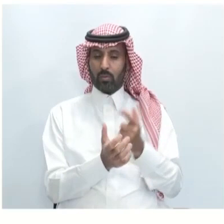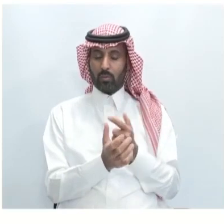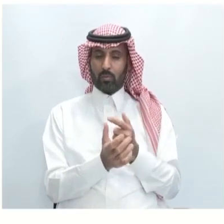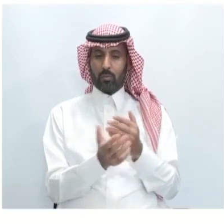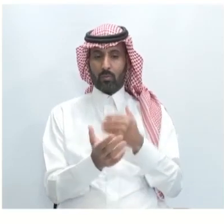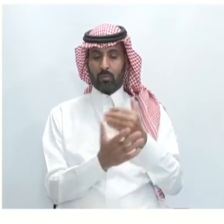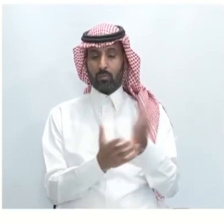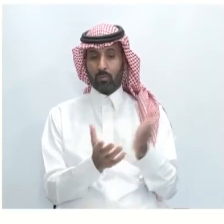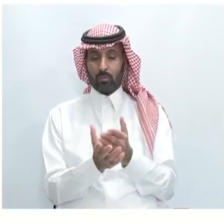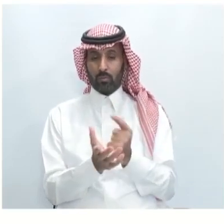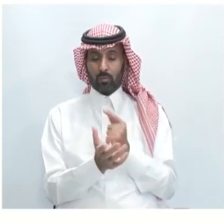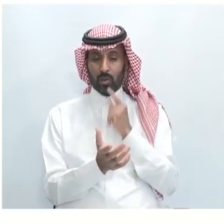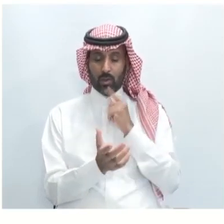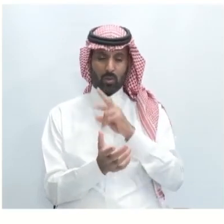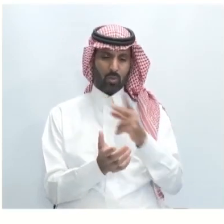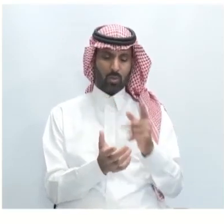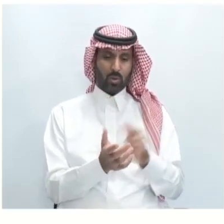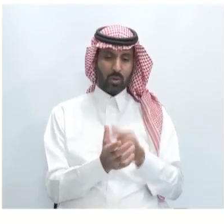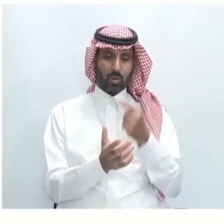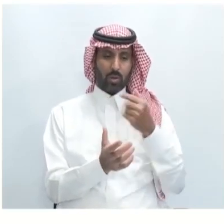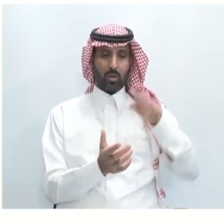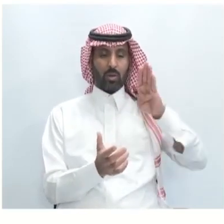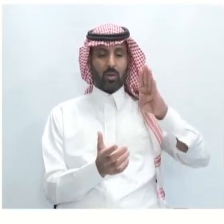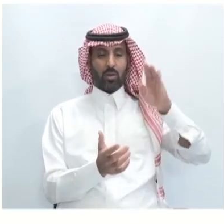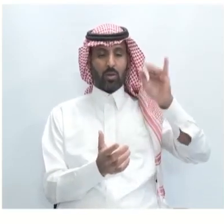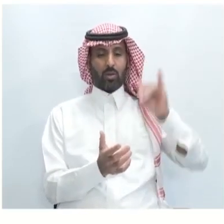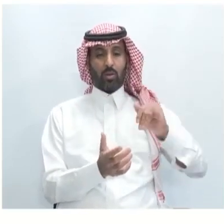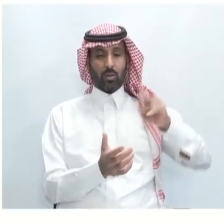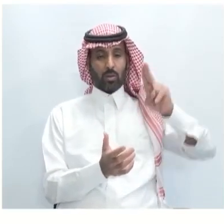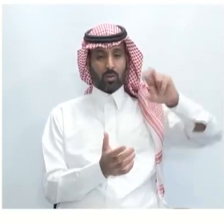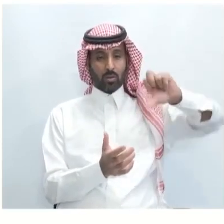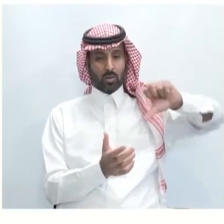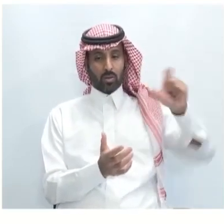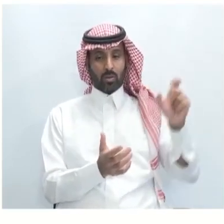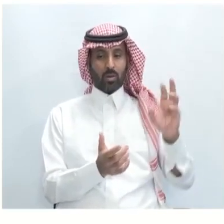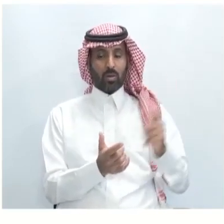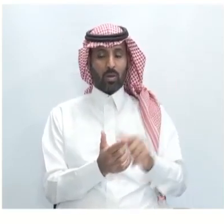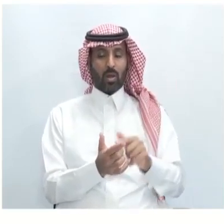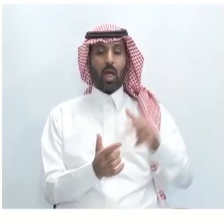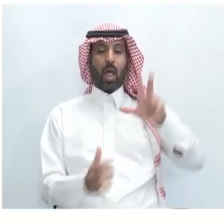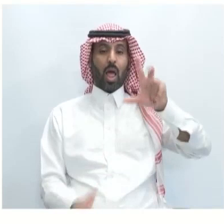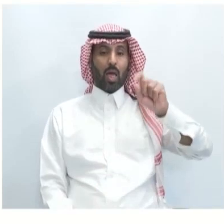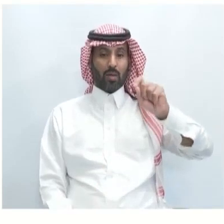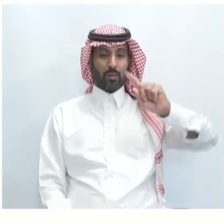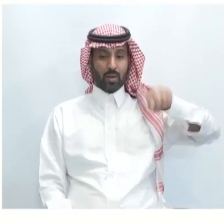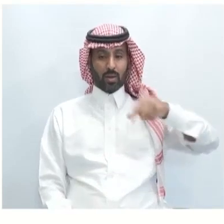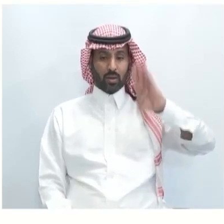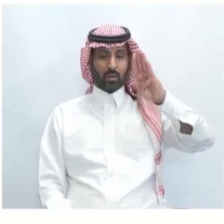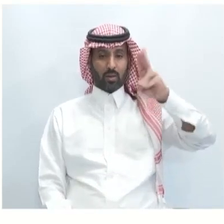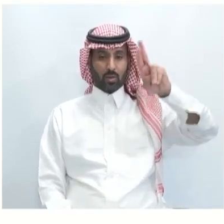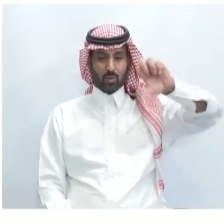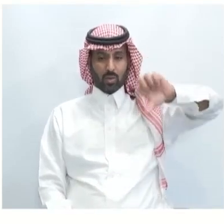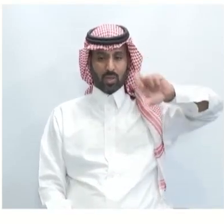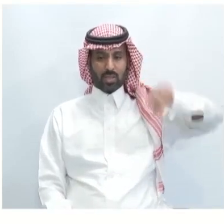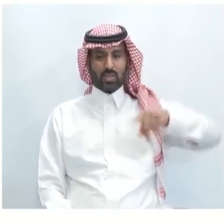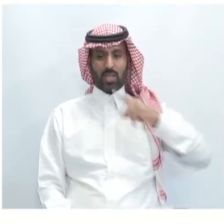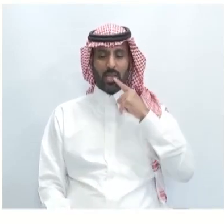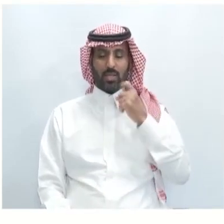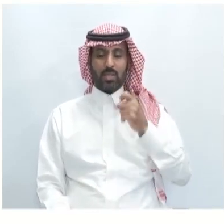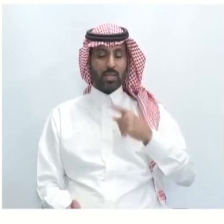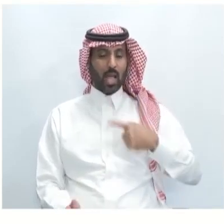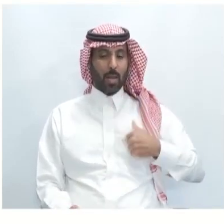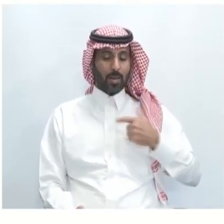ولكن هنا النوع كيتان الفركتوز هو يسمى بسكر الفاكهه